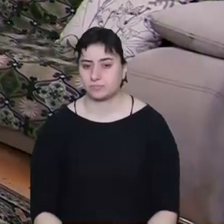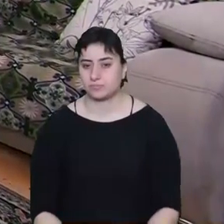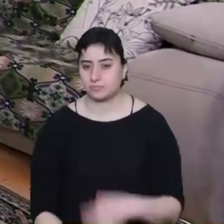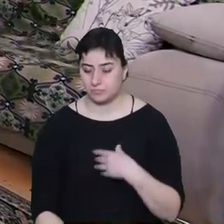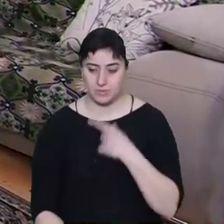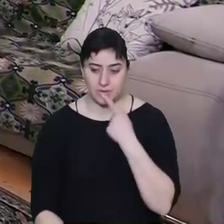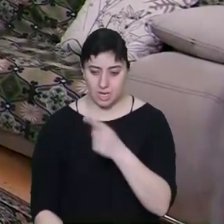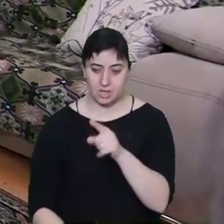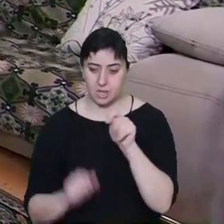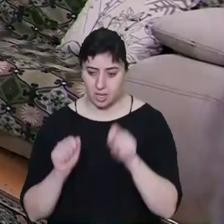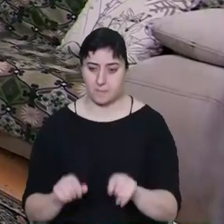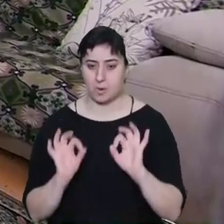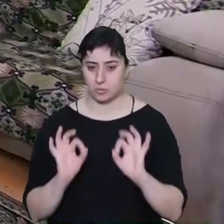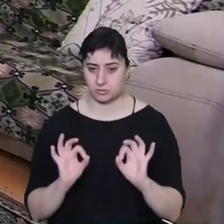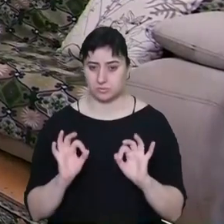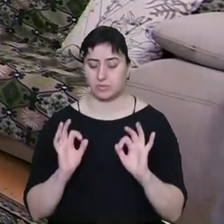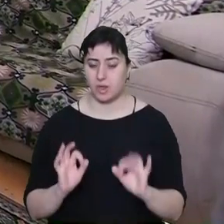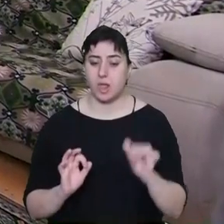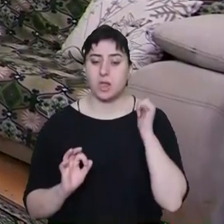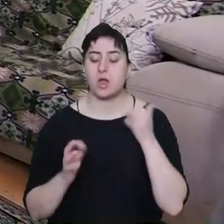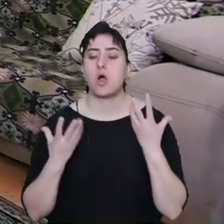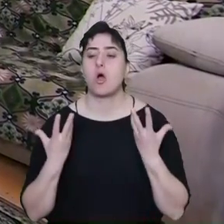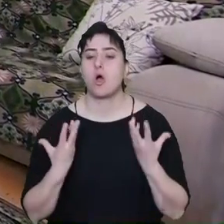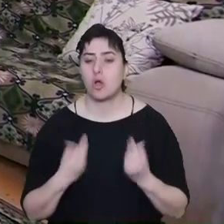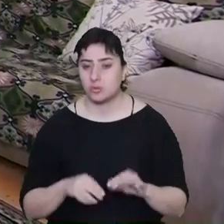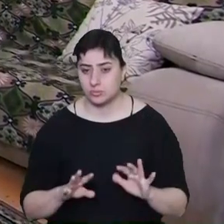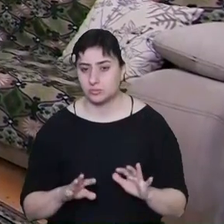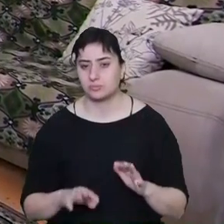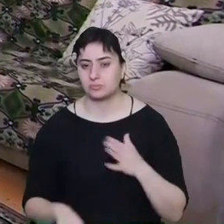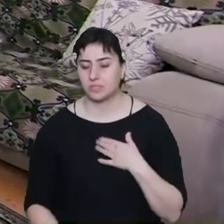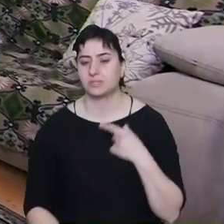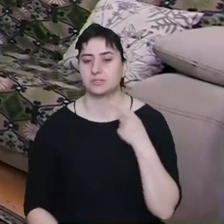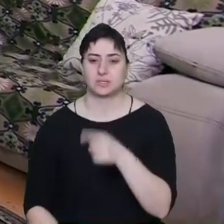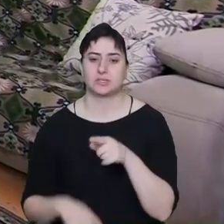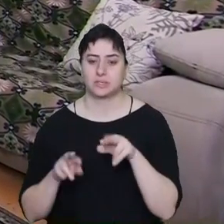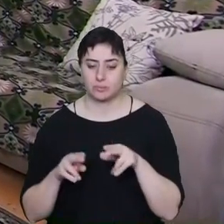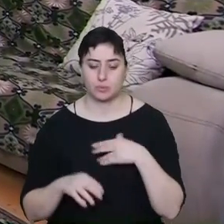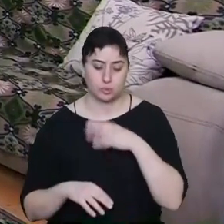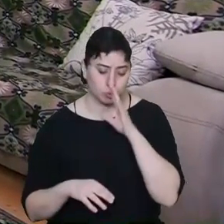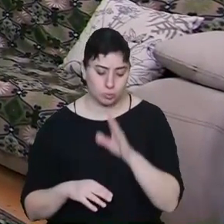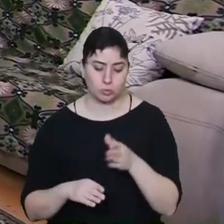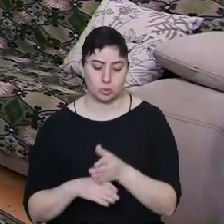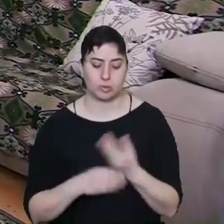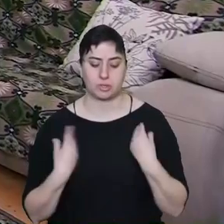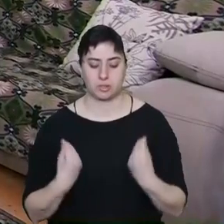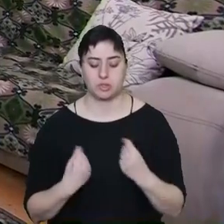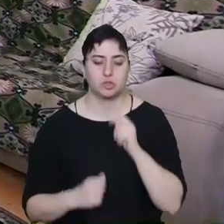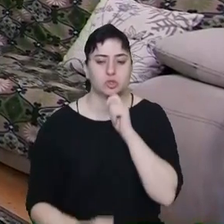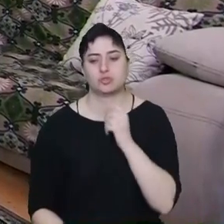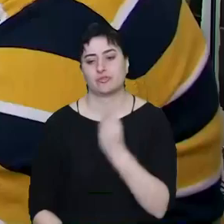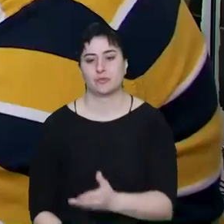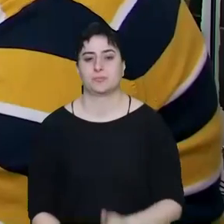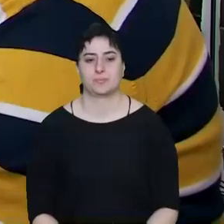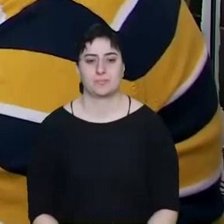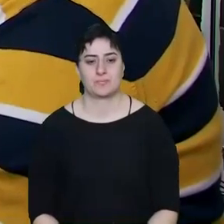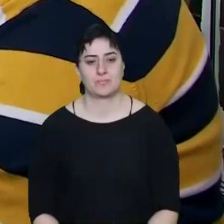dediklerimi yaparsan ve hala eskiye dönmezsen, ben de senin gibi doğru ve dürüst bir adam olmaya söz veriyorum